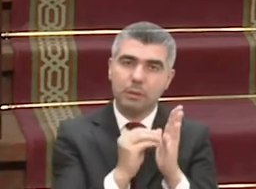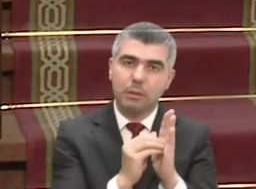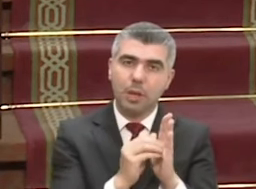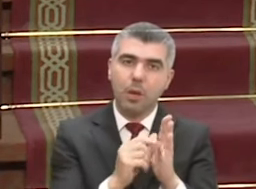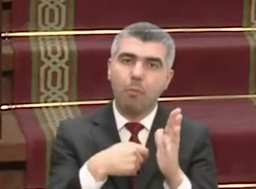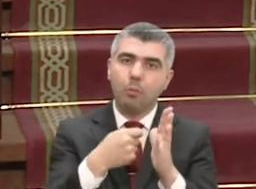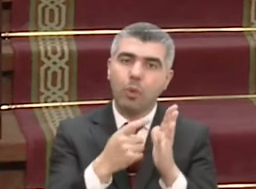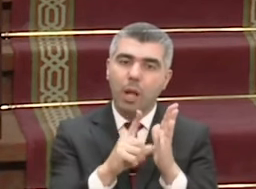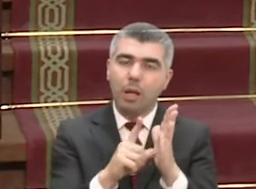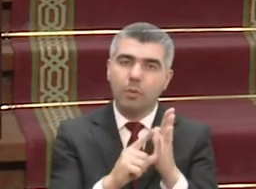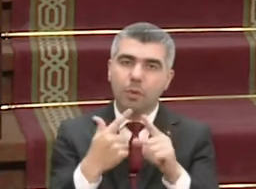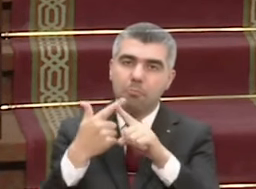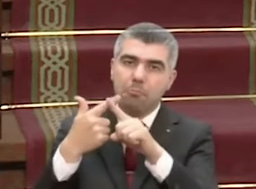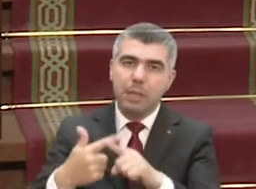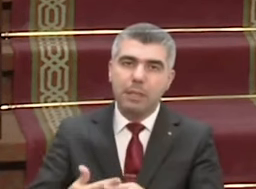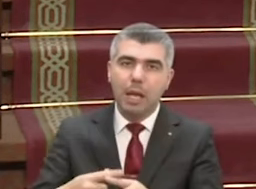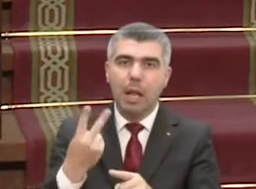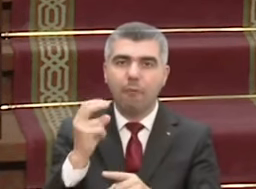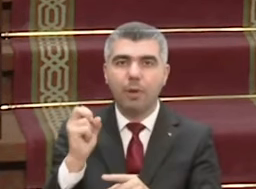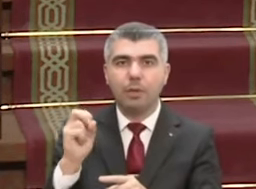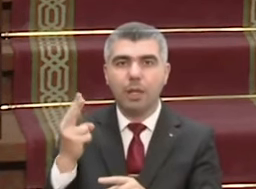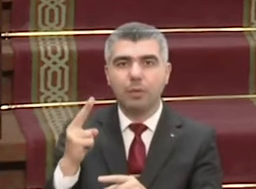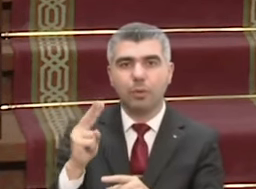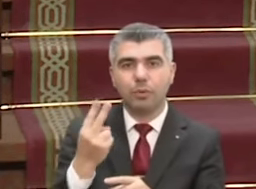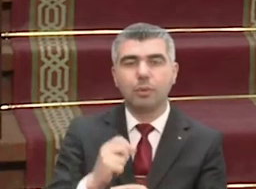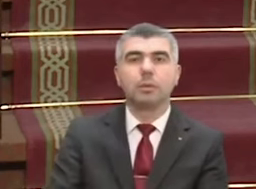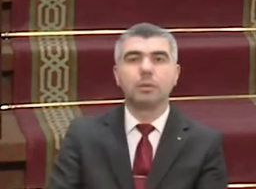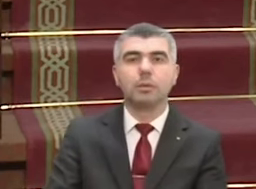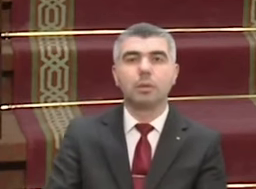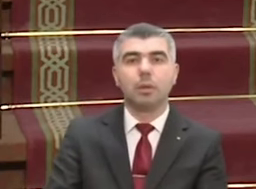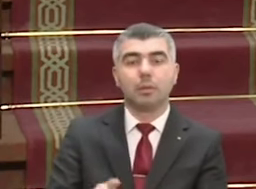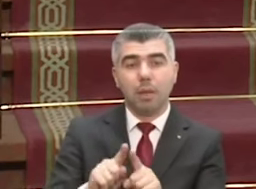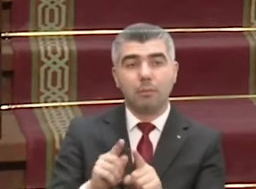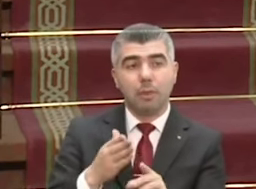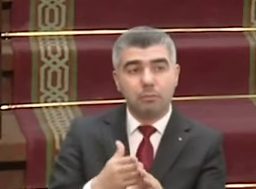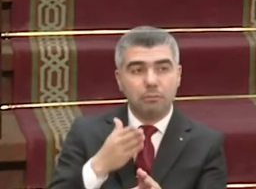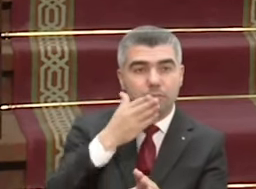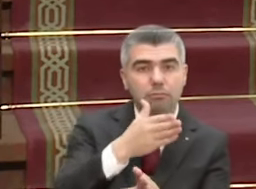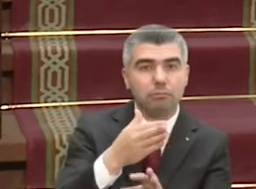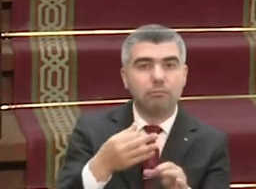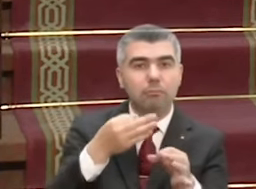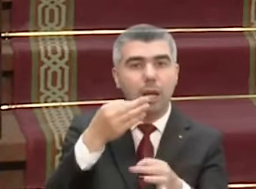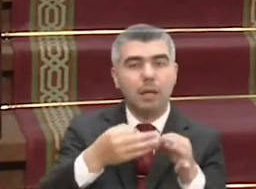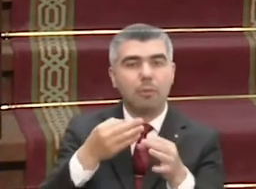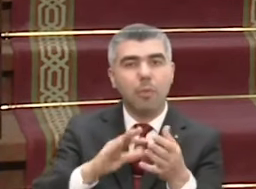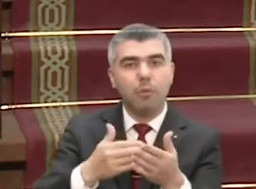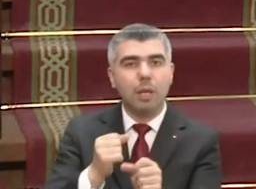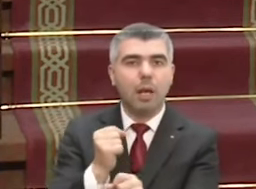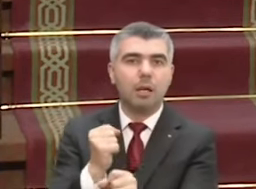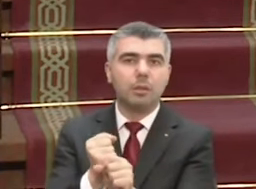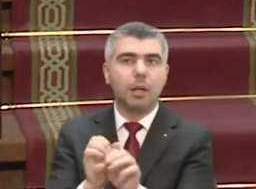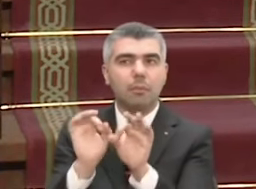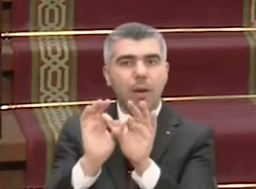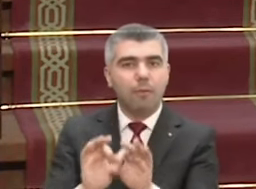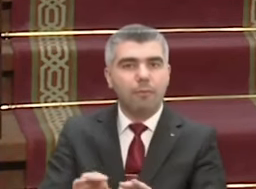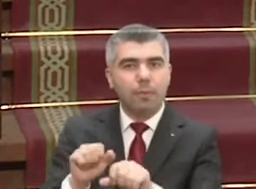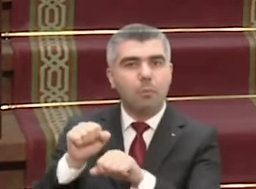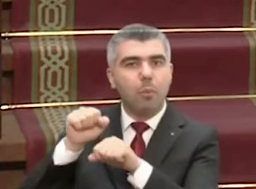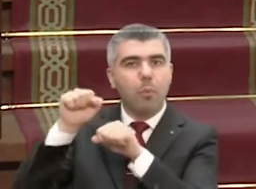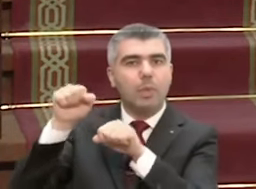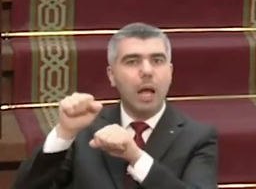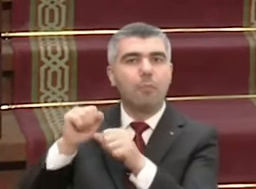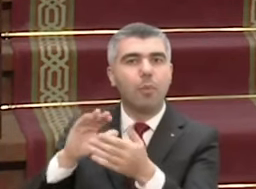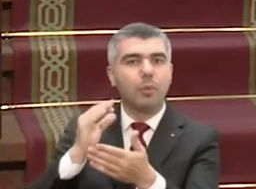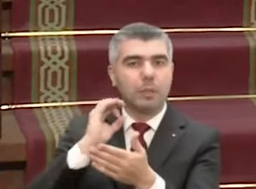2023 زاد الطينه وجعلت مرفق العداله في حاله شلل تام نتيجه الاضرابات المستمره